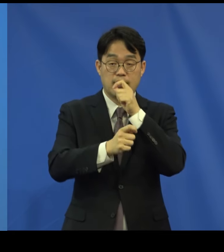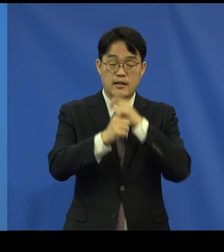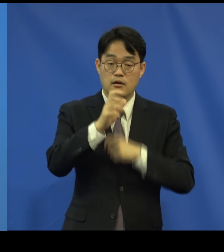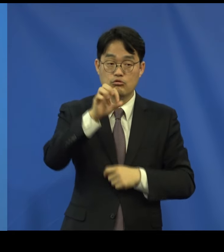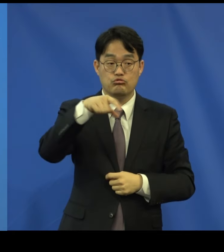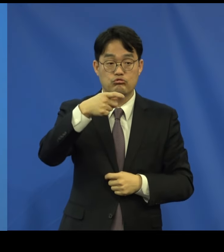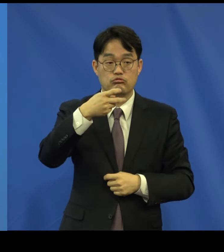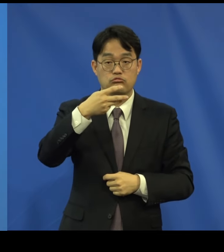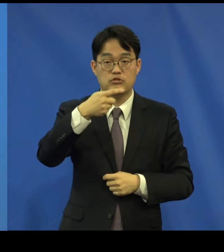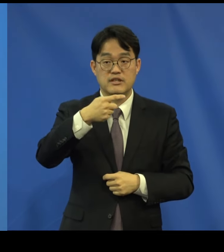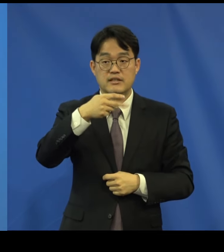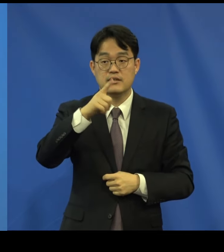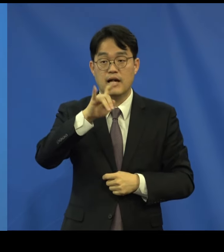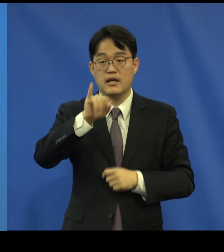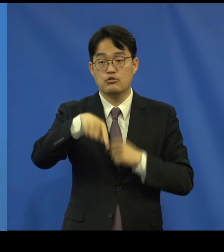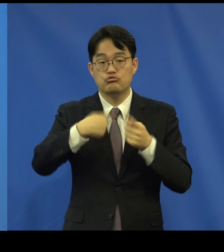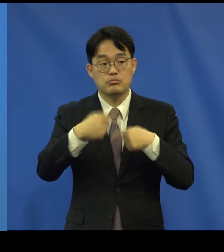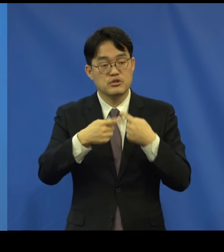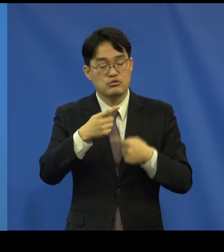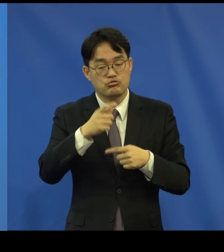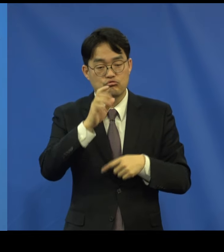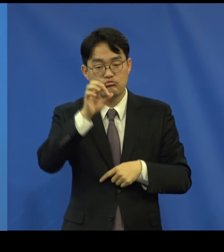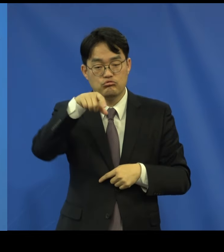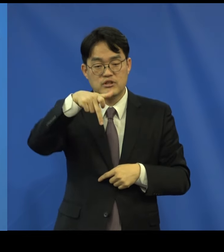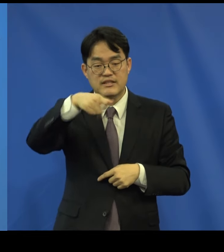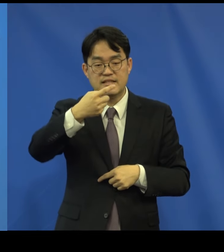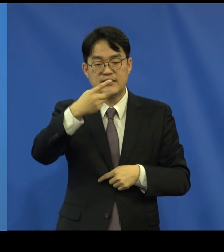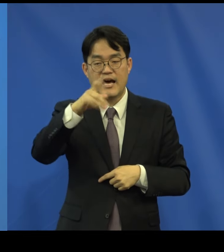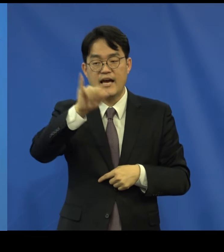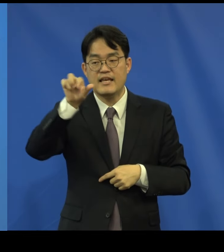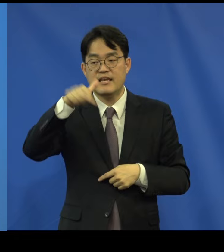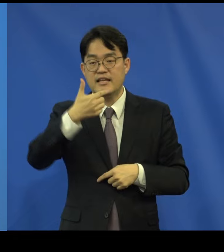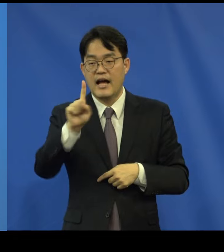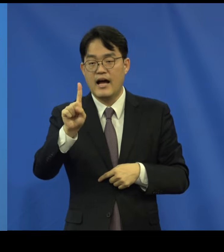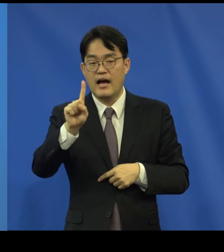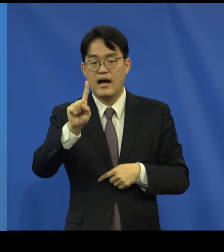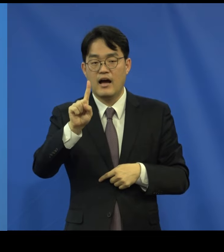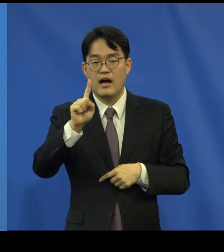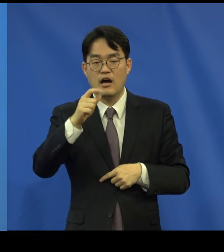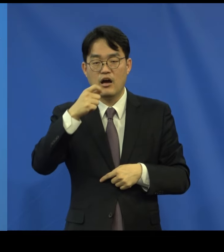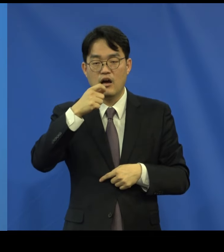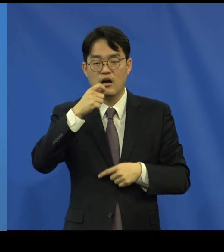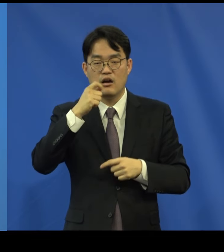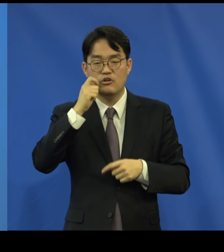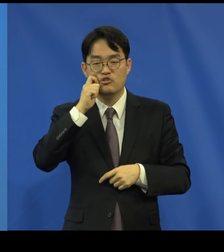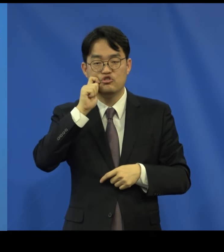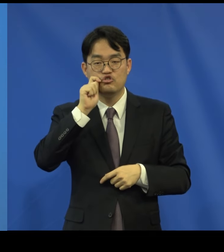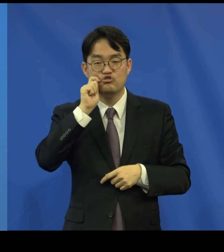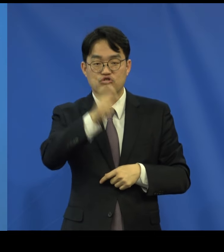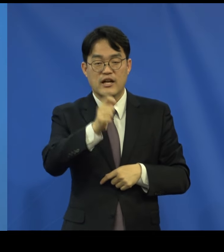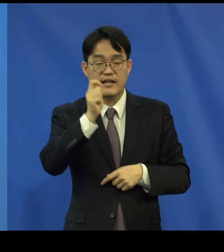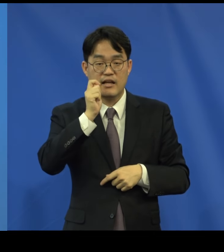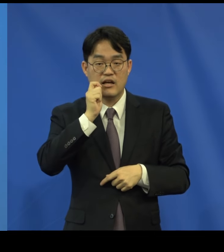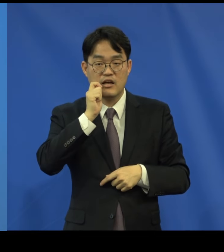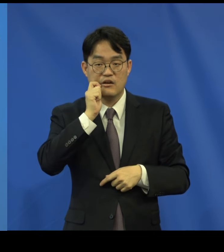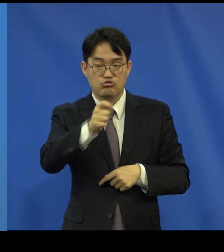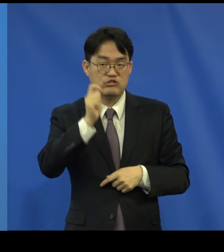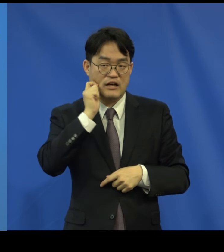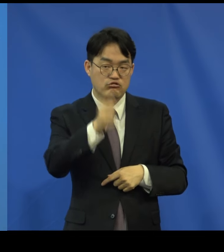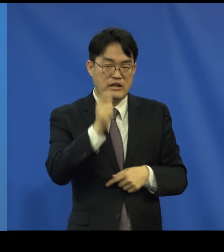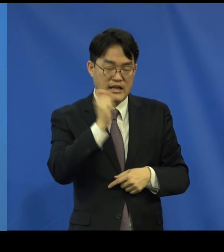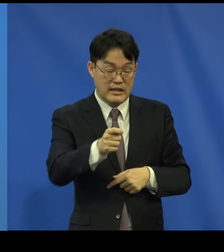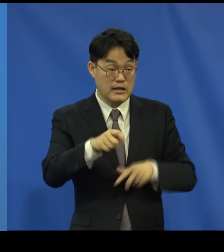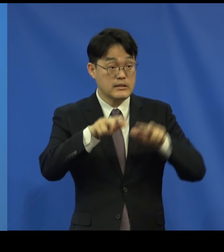다 피신했어요. 초토화돼 버렸어요. 집을 잃은 사람들, 그리고 전쟁이 끝나도 돌아갈 곳이 없는